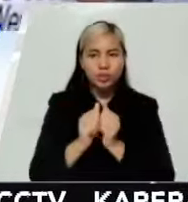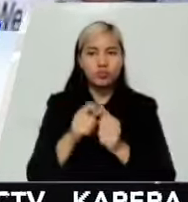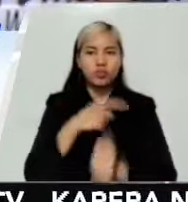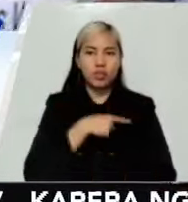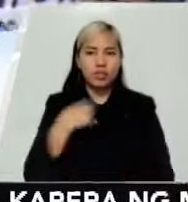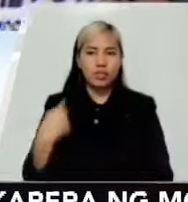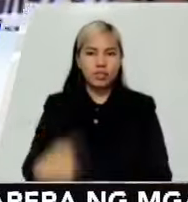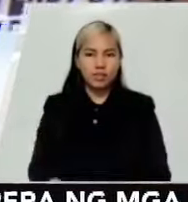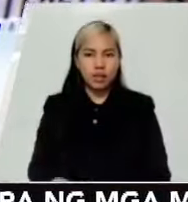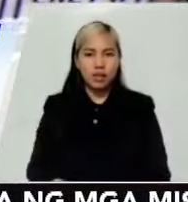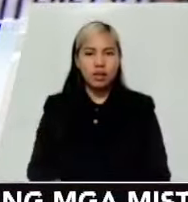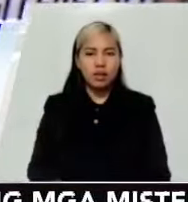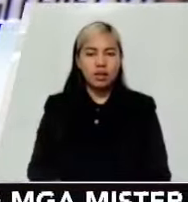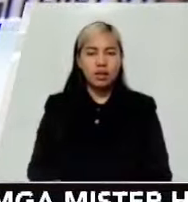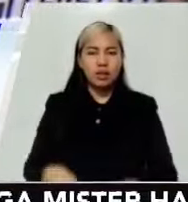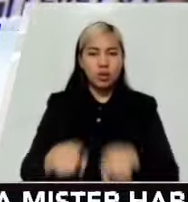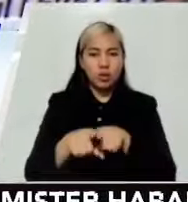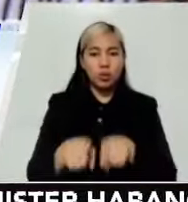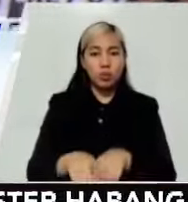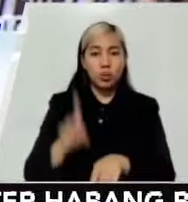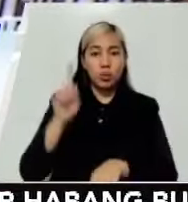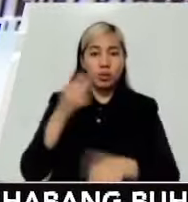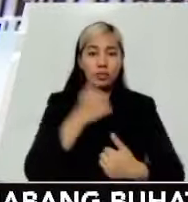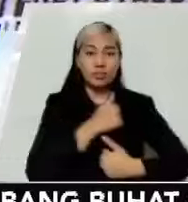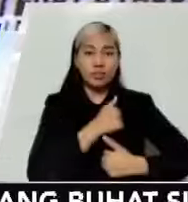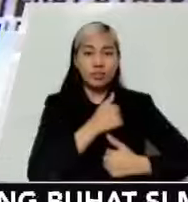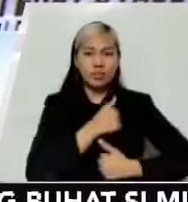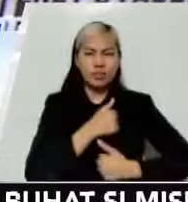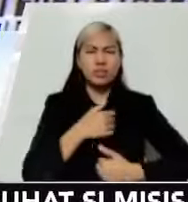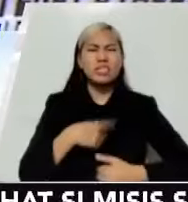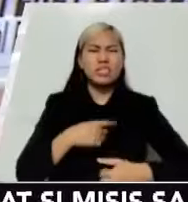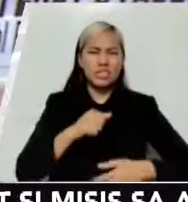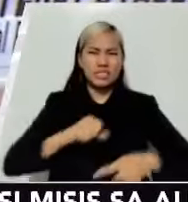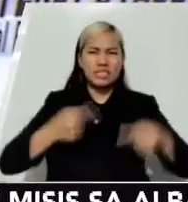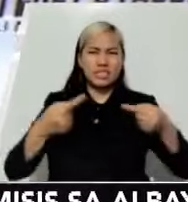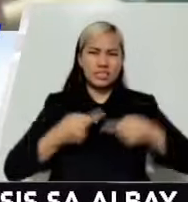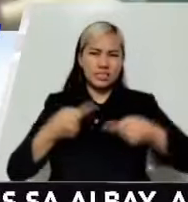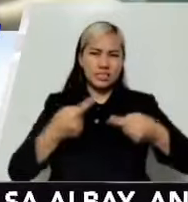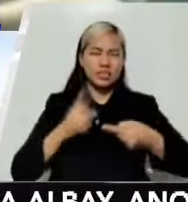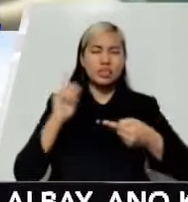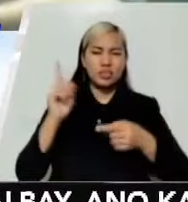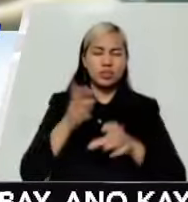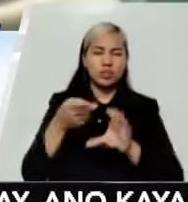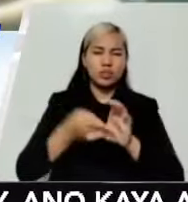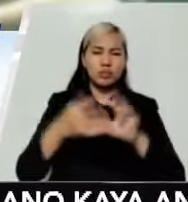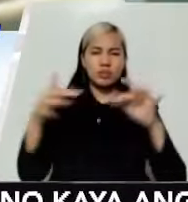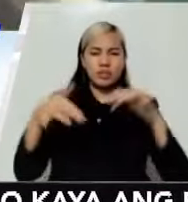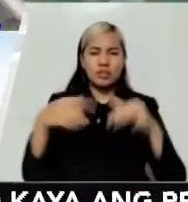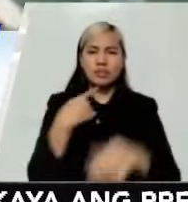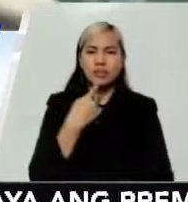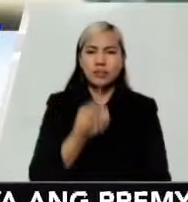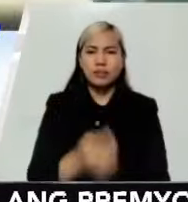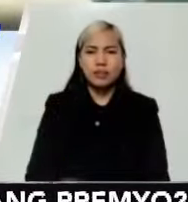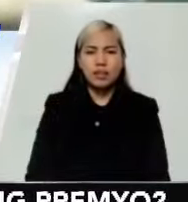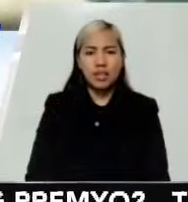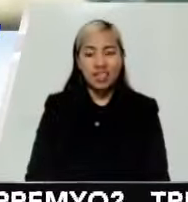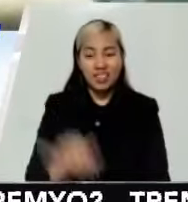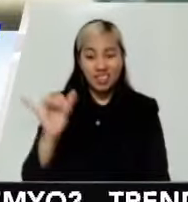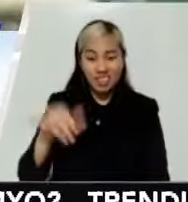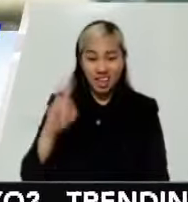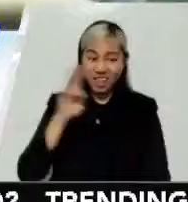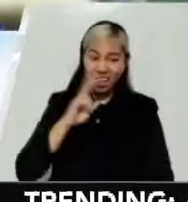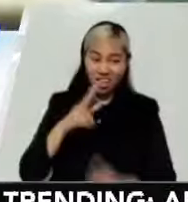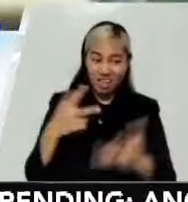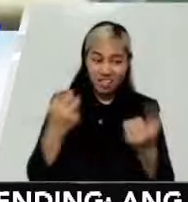isa sa mga Pilipinong sundalong nasaktan sa nasabing insidente. Sinabi niyang hindi matatawag na aksidente ang mga ginawa ng